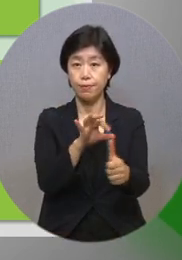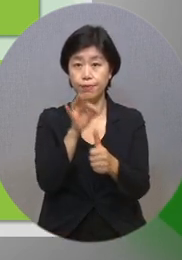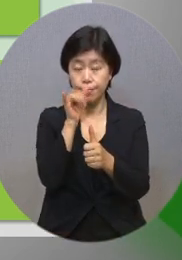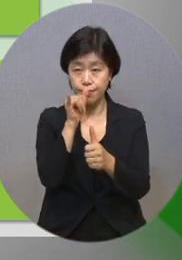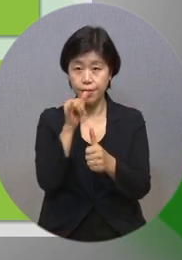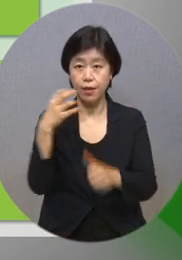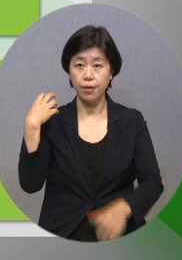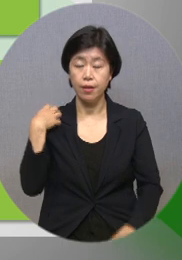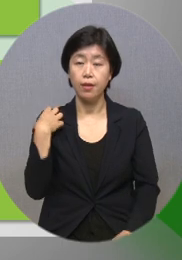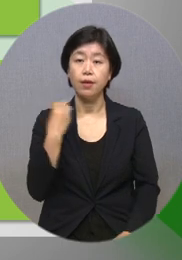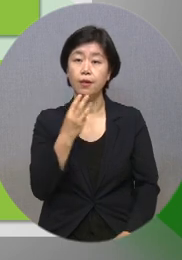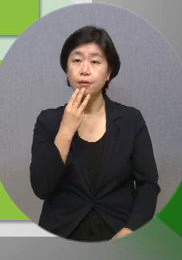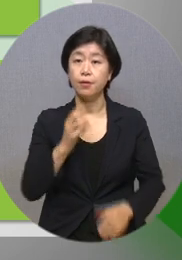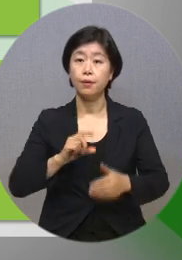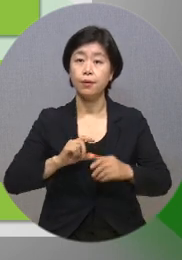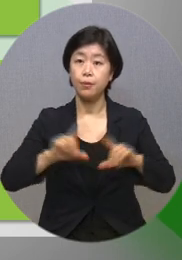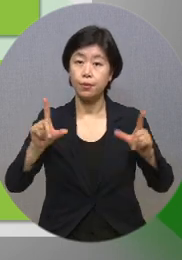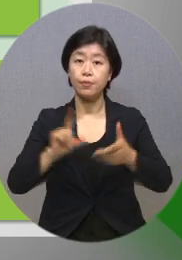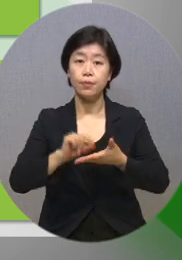기사는 서울 동부지사입니다.